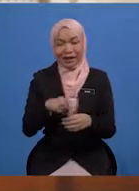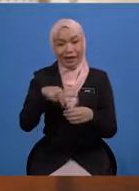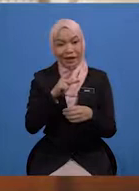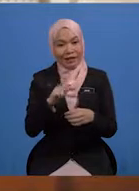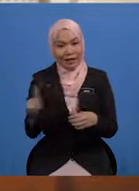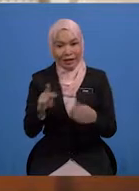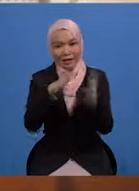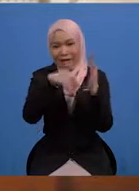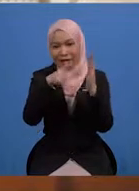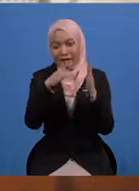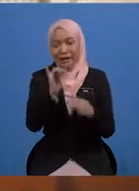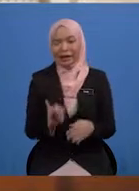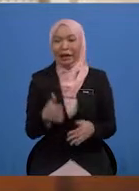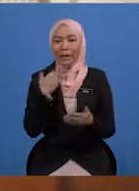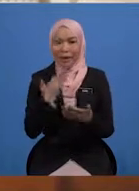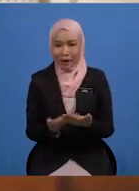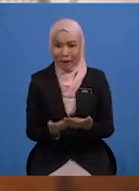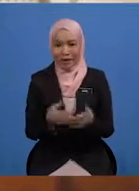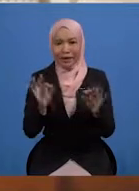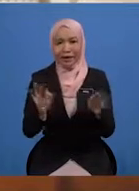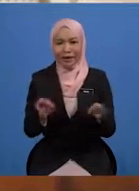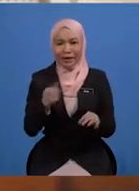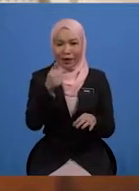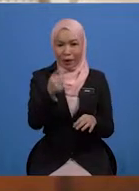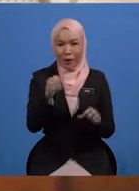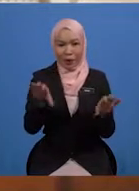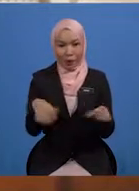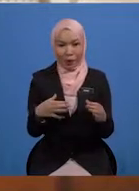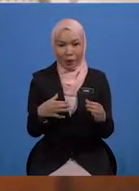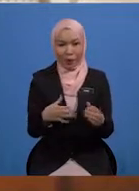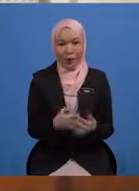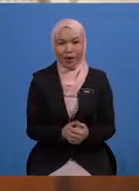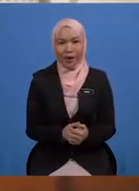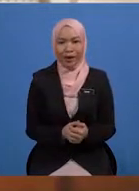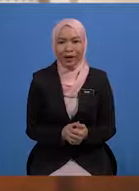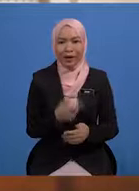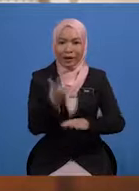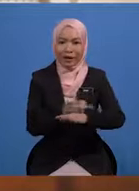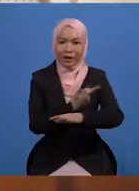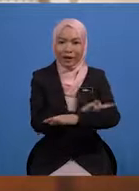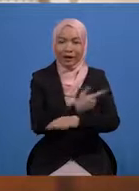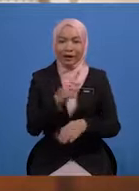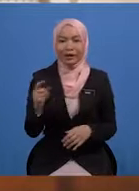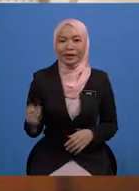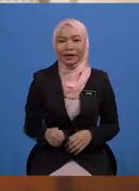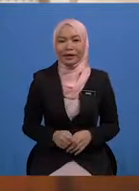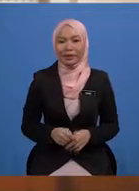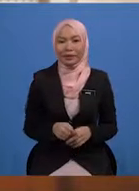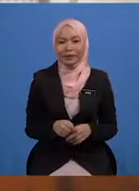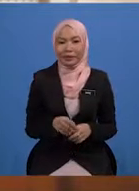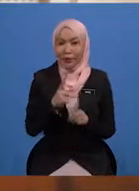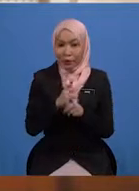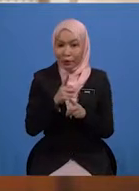menghasilkan catan yang lebih baik jika kamu membuat latihan yang kerap dan